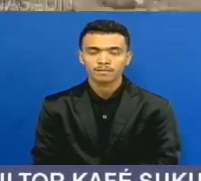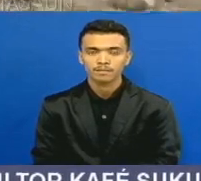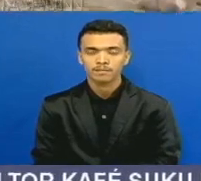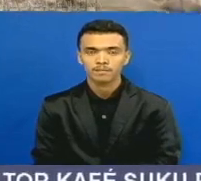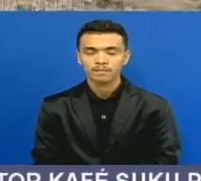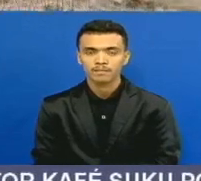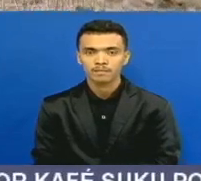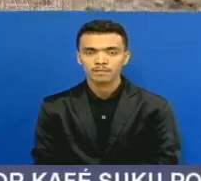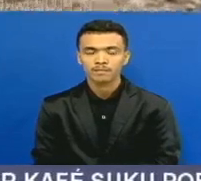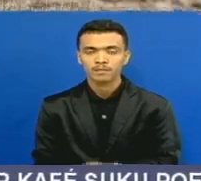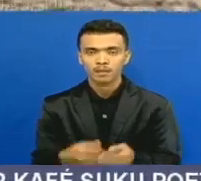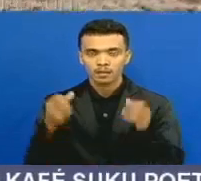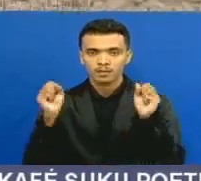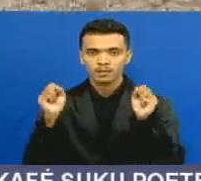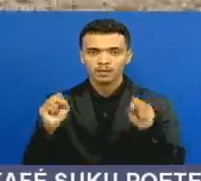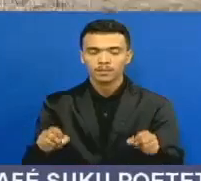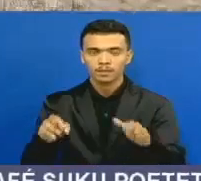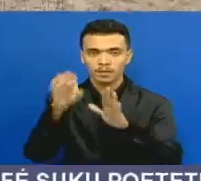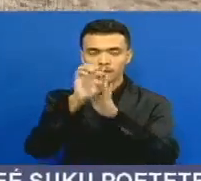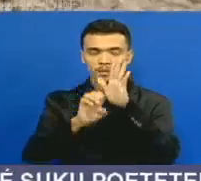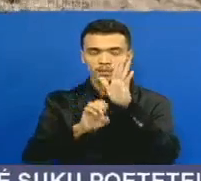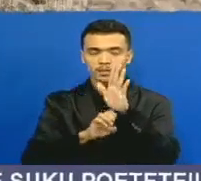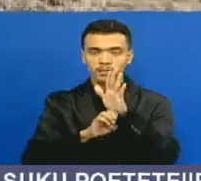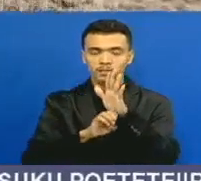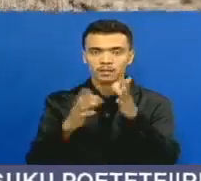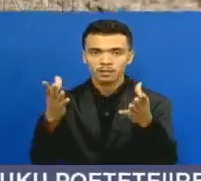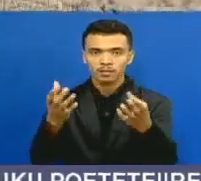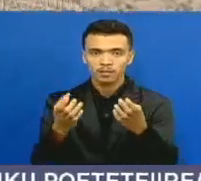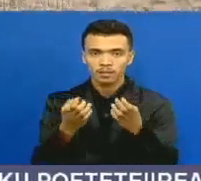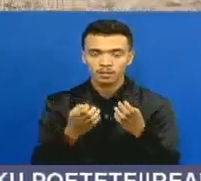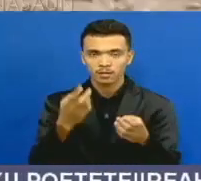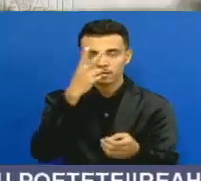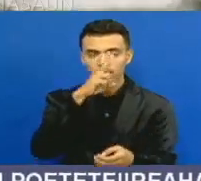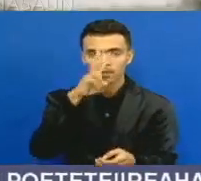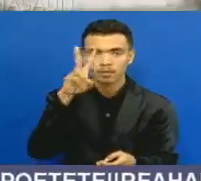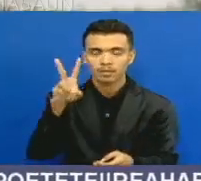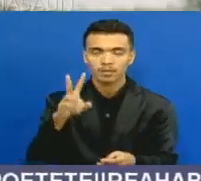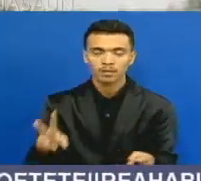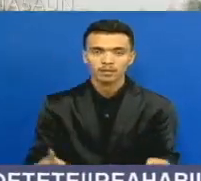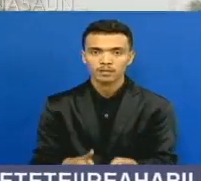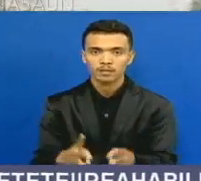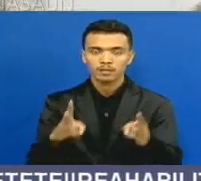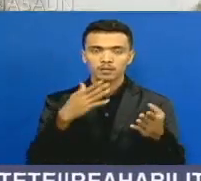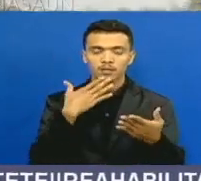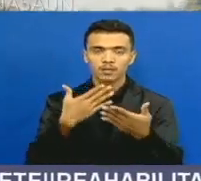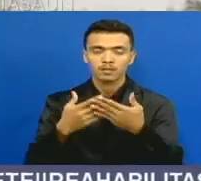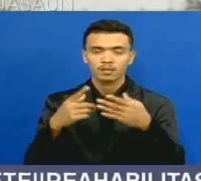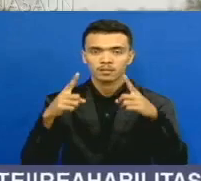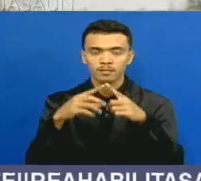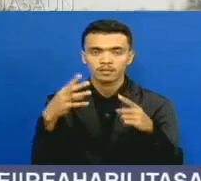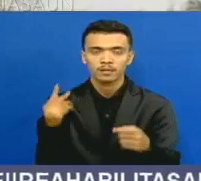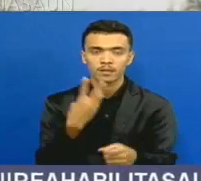atau Nebe belakari istado seakar kari hal ni tipu istad dalam hidup dia at bahami me para kami